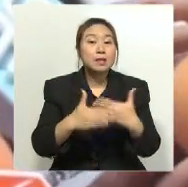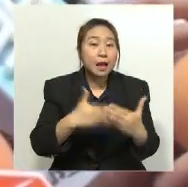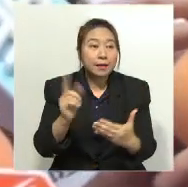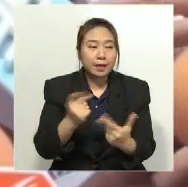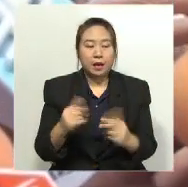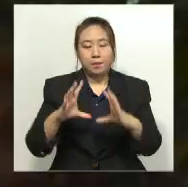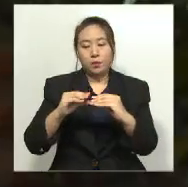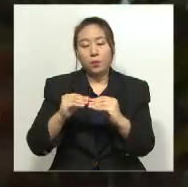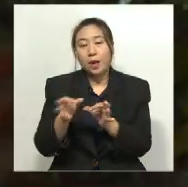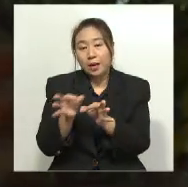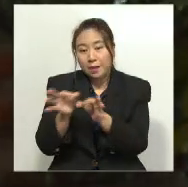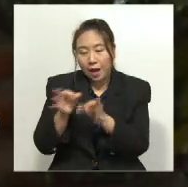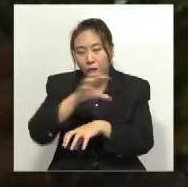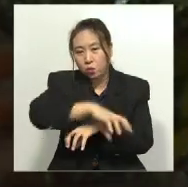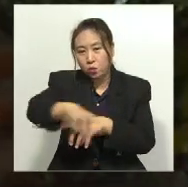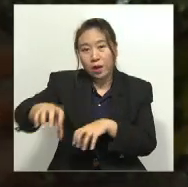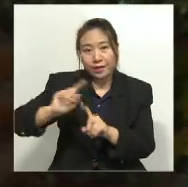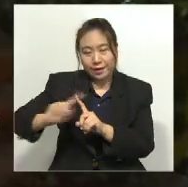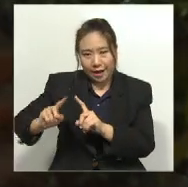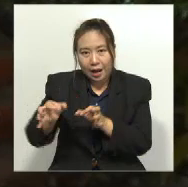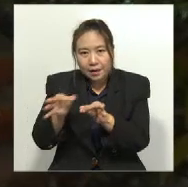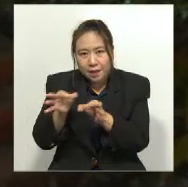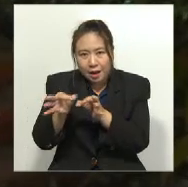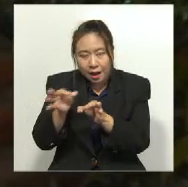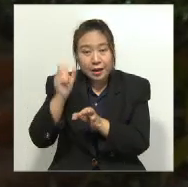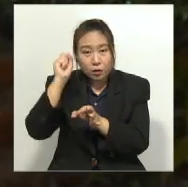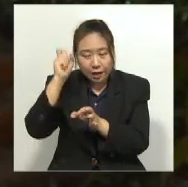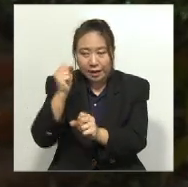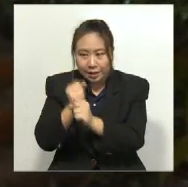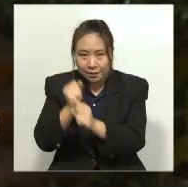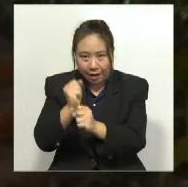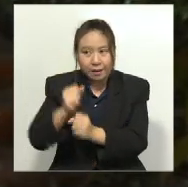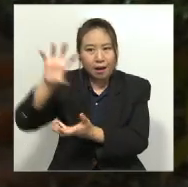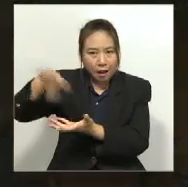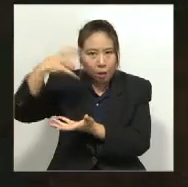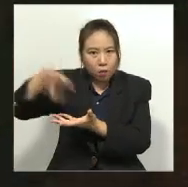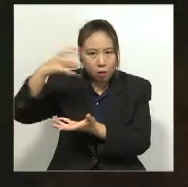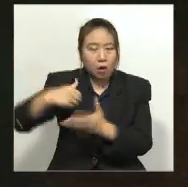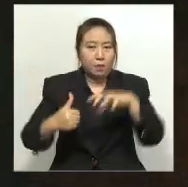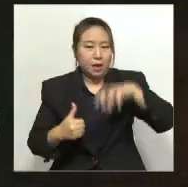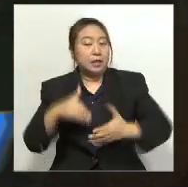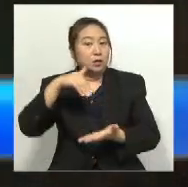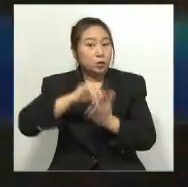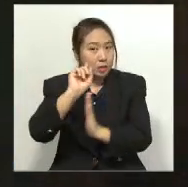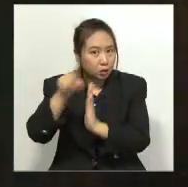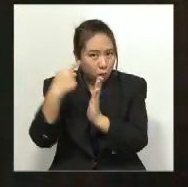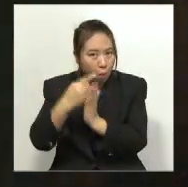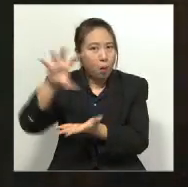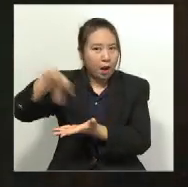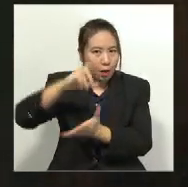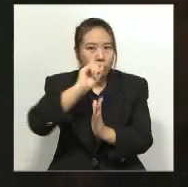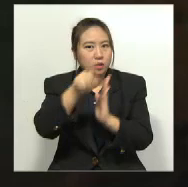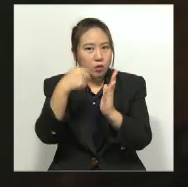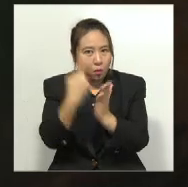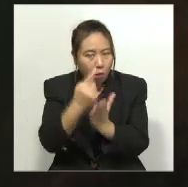ได้ประชุมทำความเข้าใจกับทุกหน่วยงานที่เกี่ยวข้องให้รายงานการปฏิบัติงานกลับมายังศูนย์บัญชาการในทุก1ชั่วโมงเพื่อ